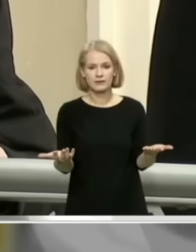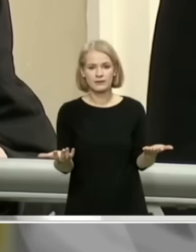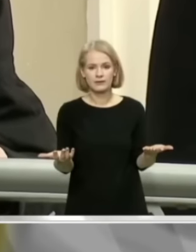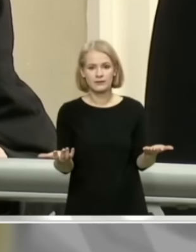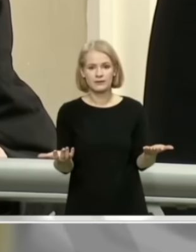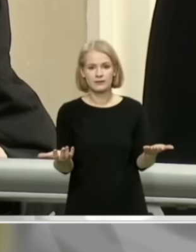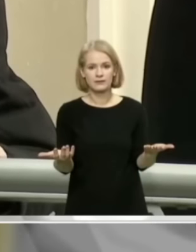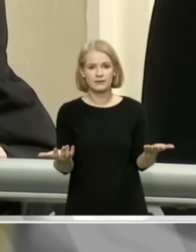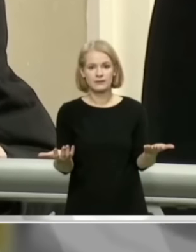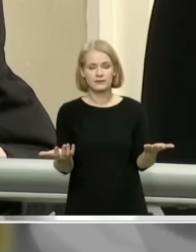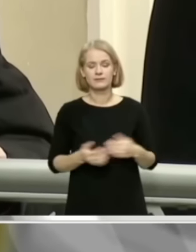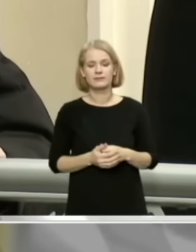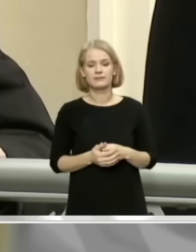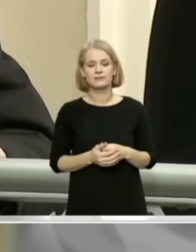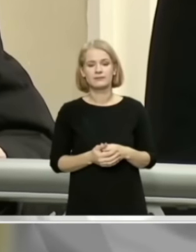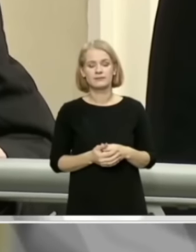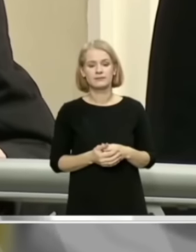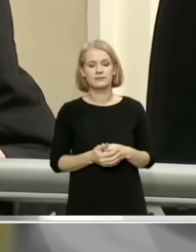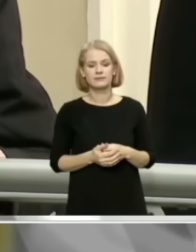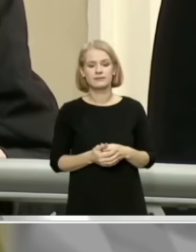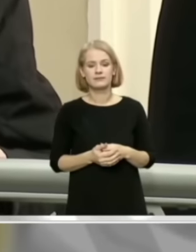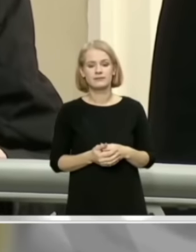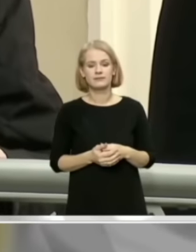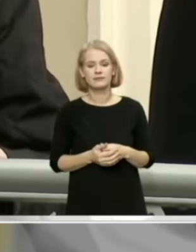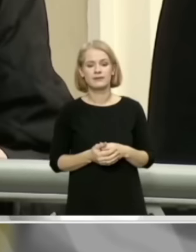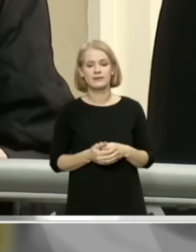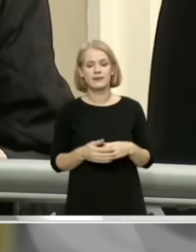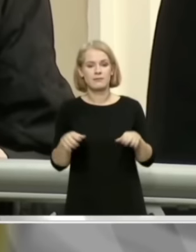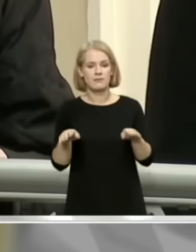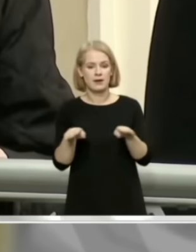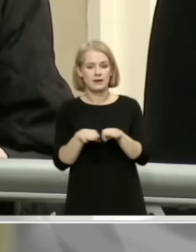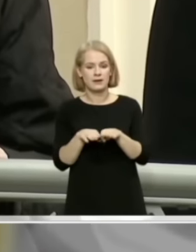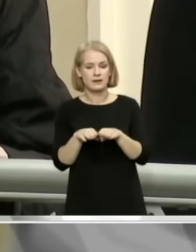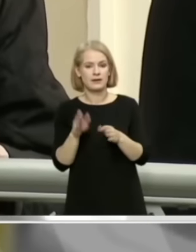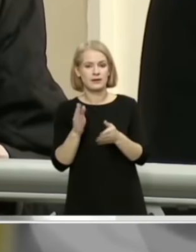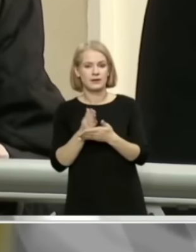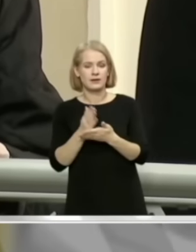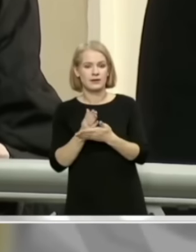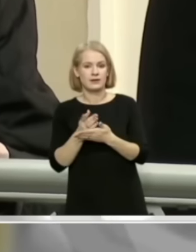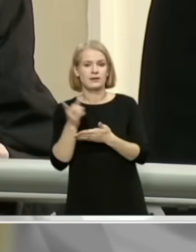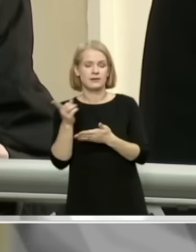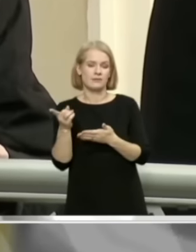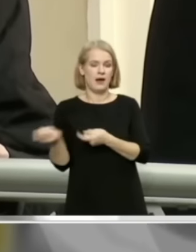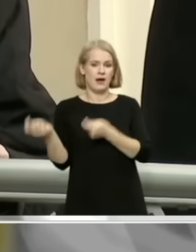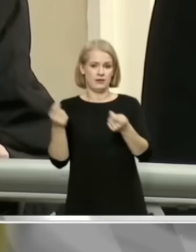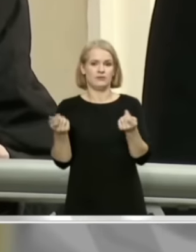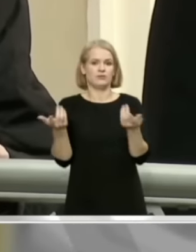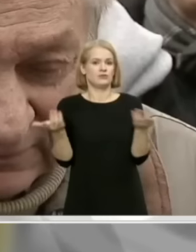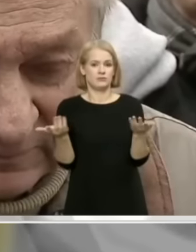Nelyginant už portfelį Dainavos iš Maskvos.